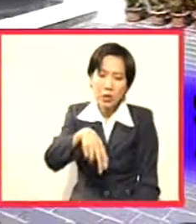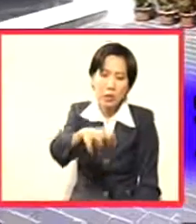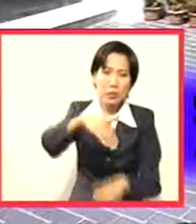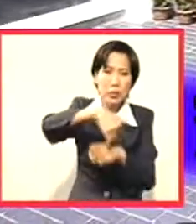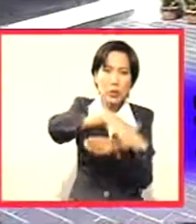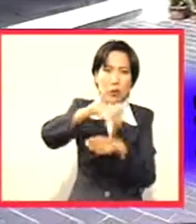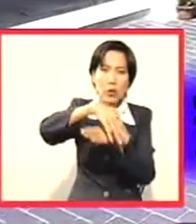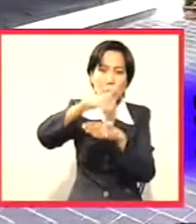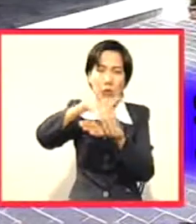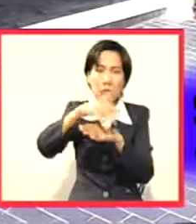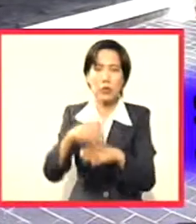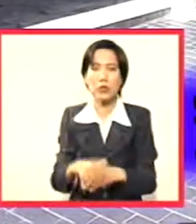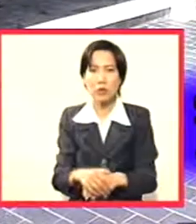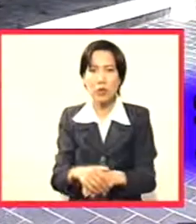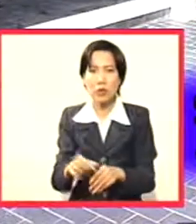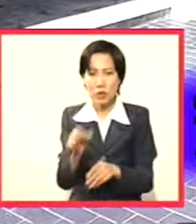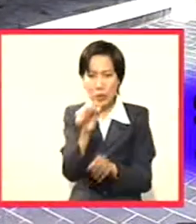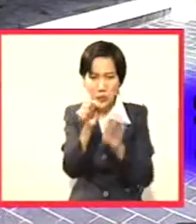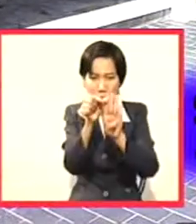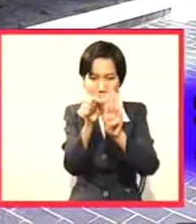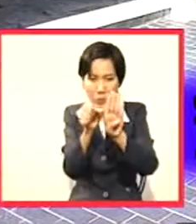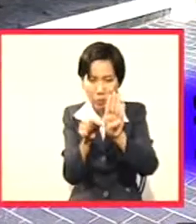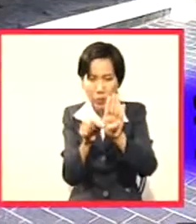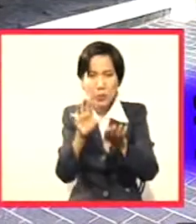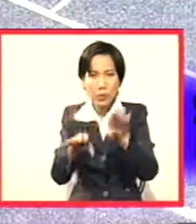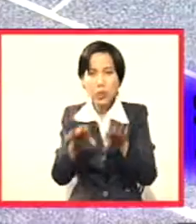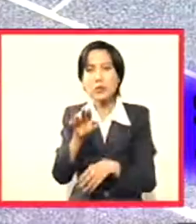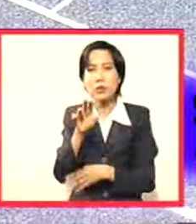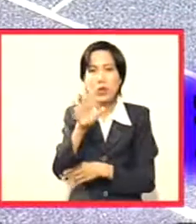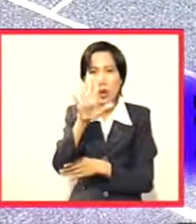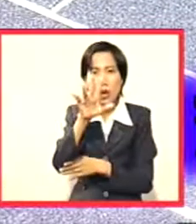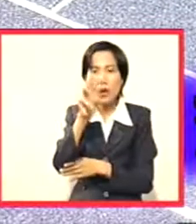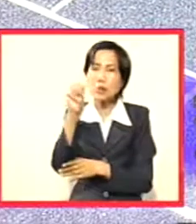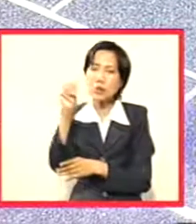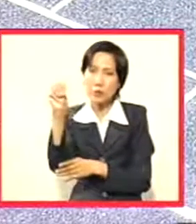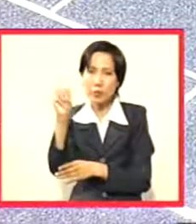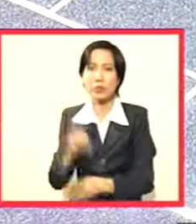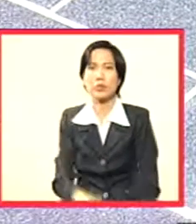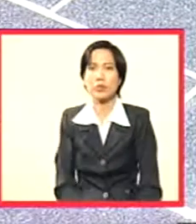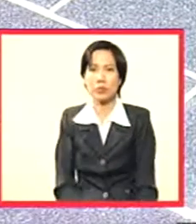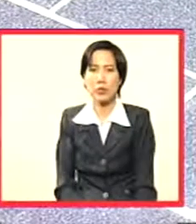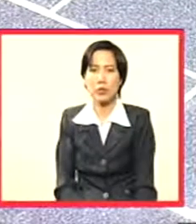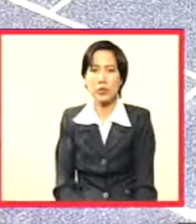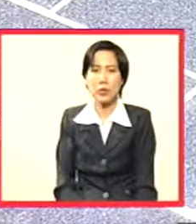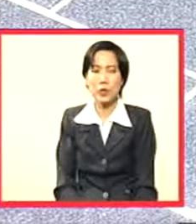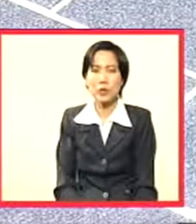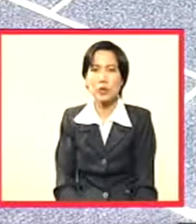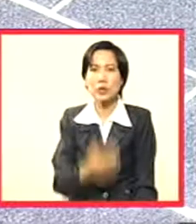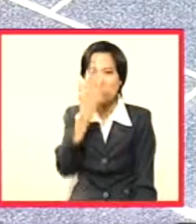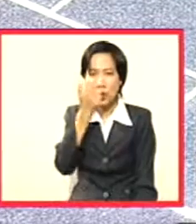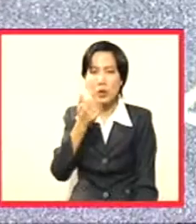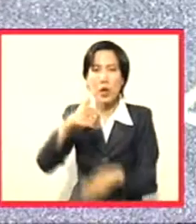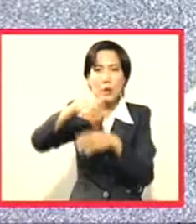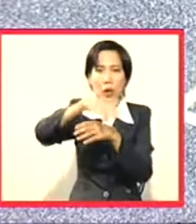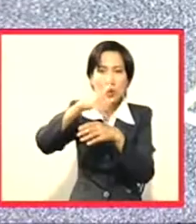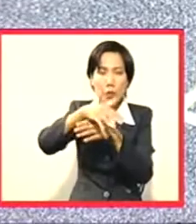นอกอาคารขนาดความกว้างของแนวร่องกระเบื้องไม่ควรต่ำกว่า5มิลลิเมตรทั้งนี้เนื่องจากภายนอกอา